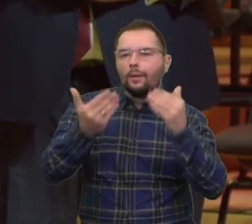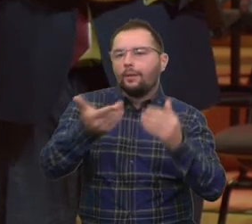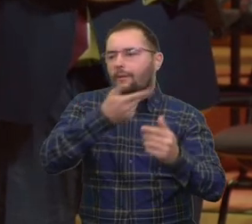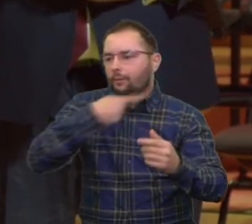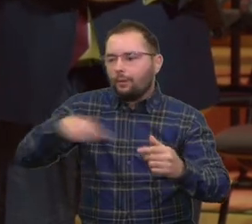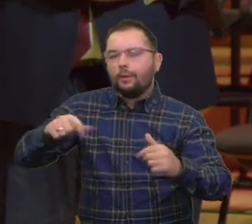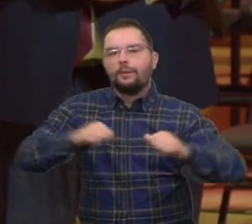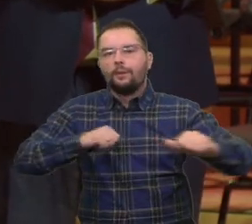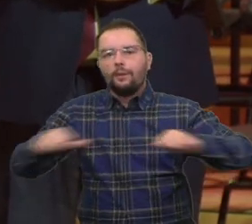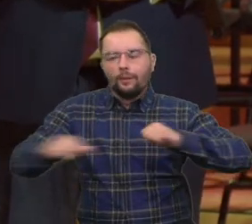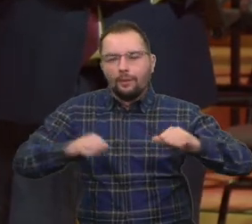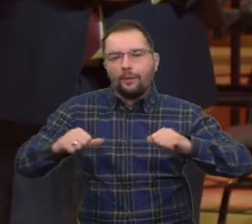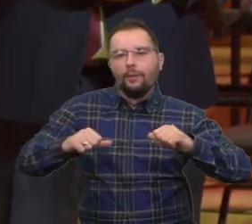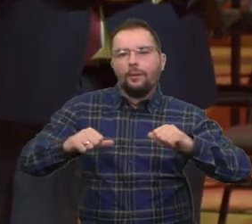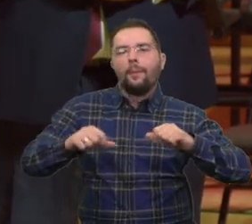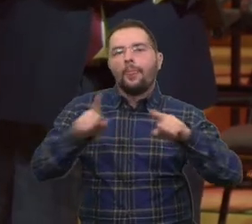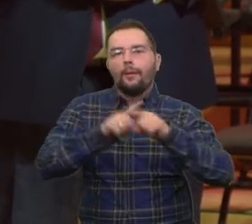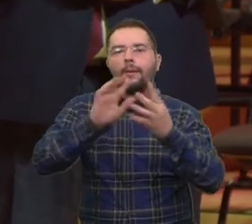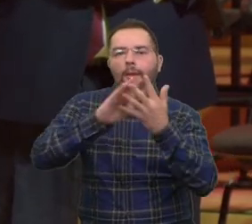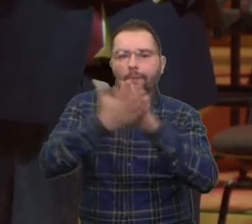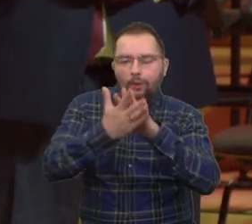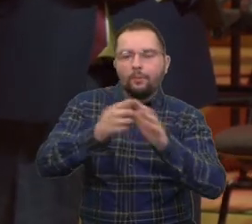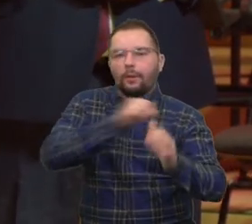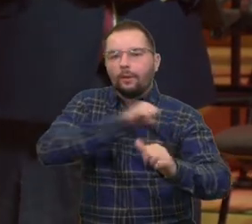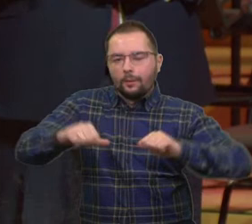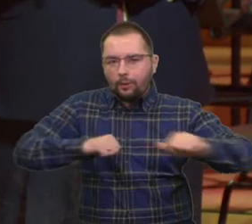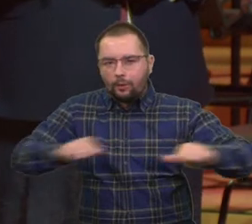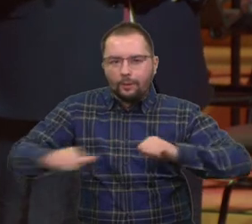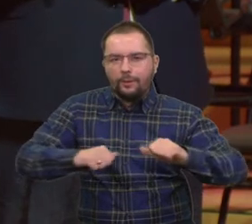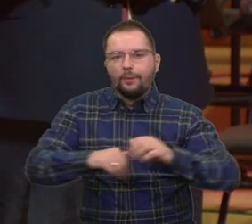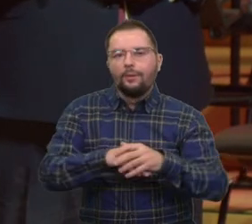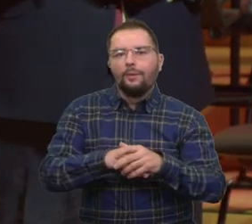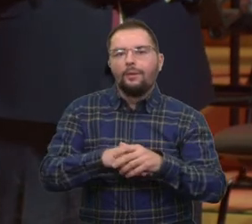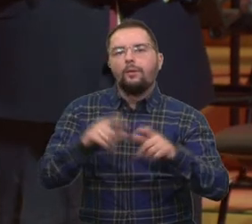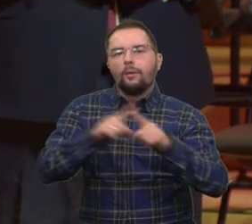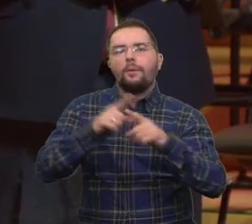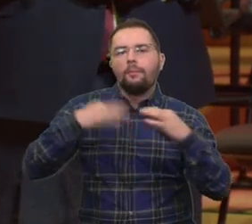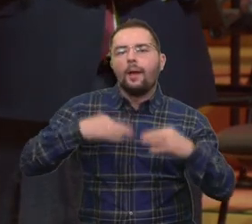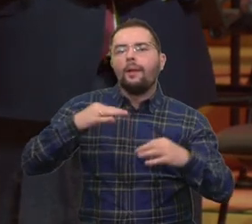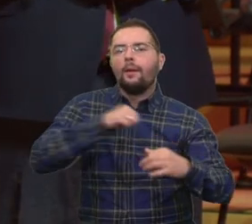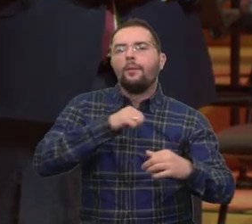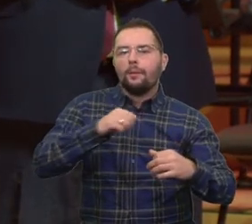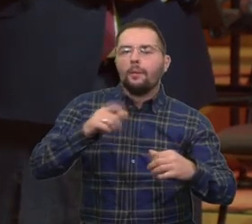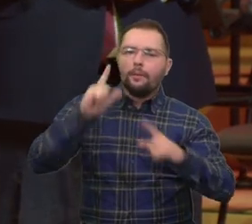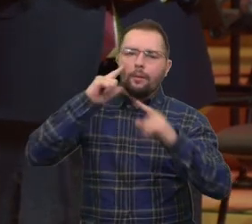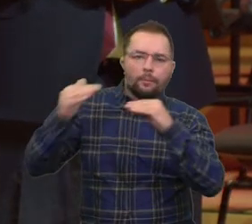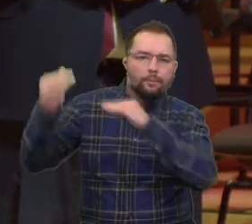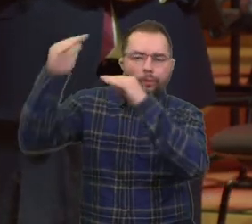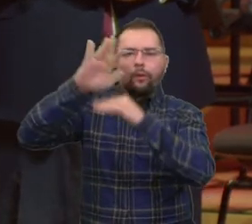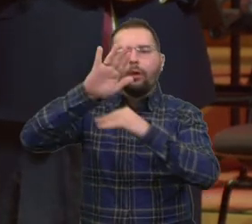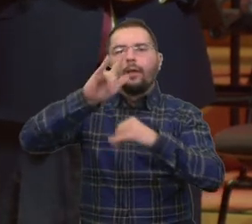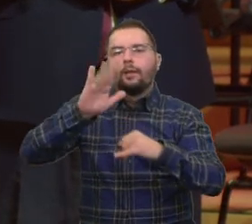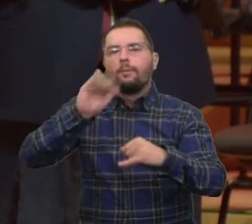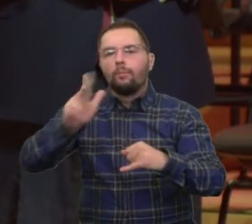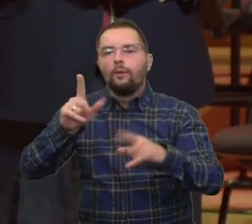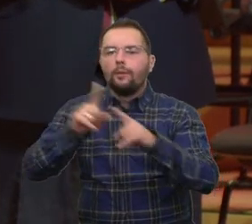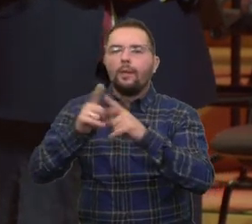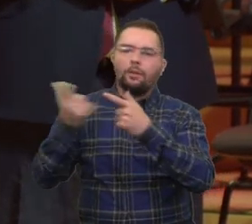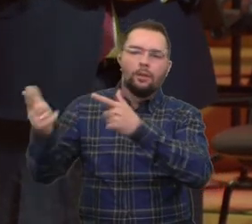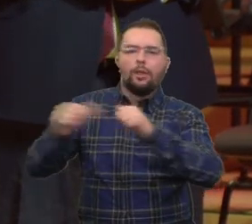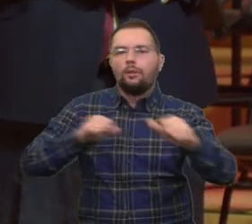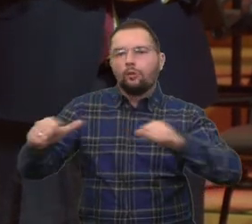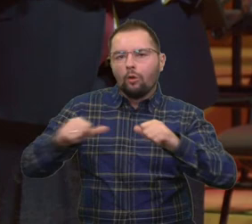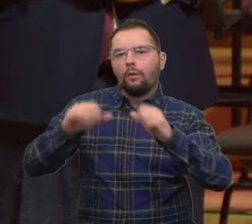właśnie samorządu, zasługa tej reformy samorządowej, o której mówił pan profesor Jerzy Buzek i właśnie zasługa jego i jego rządu, bo to